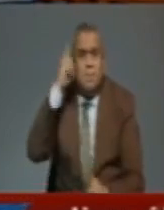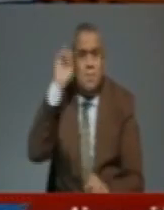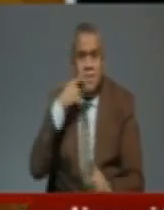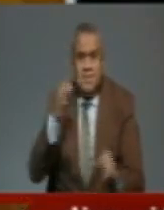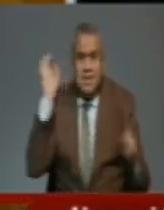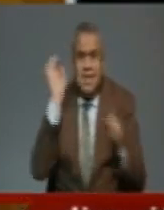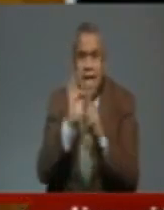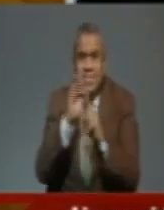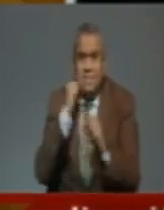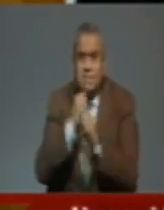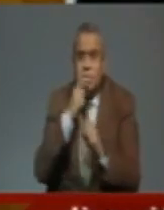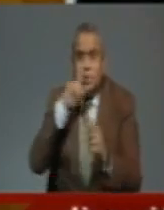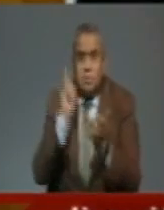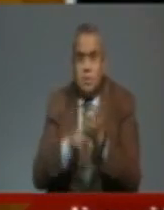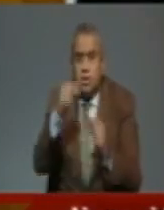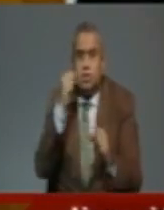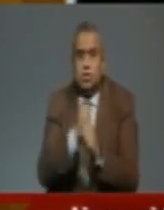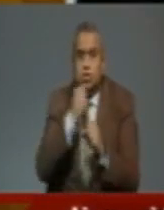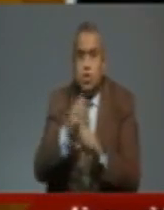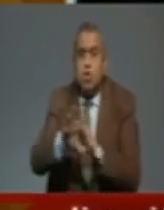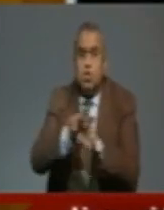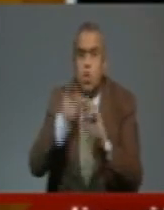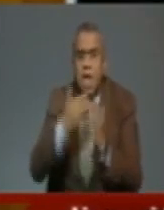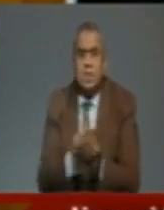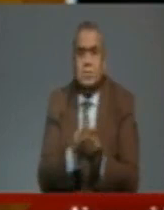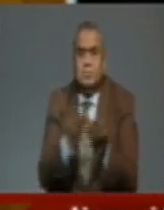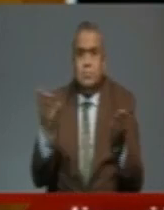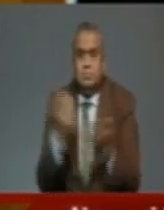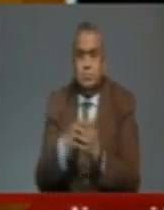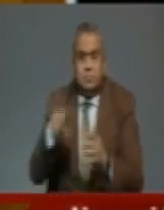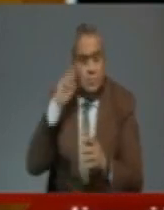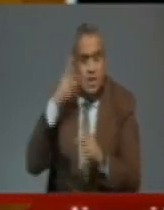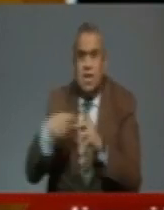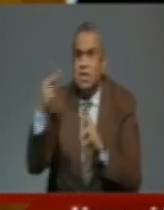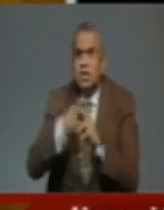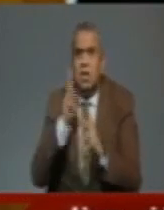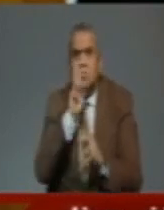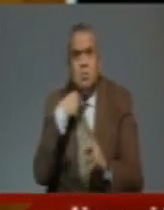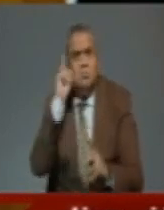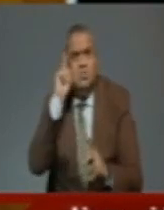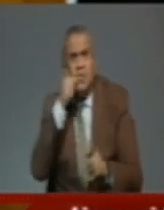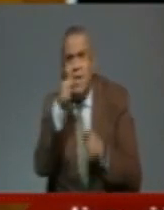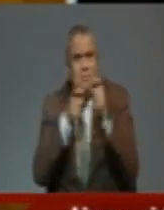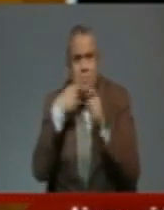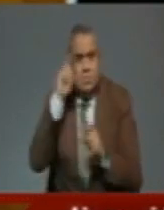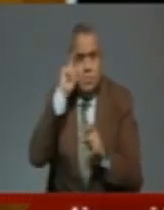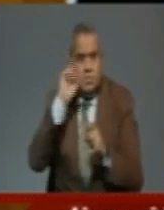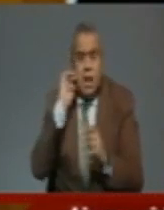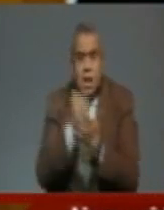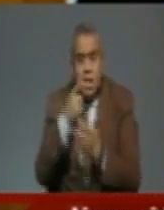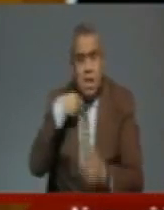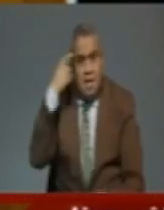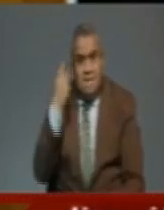ايه، لكن نوريهم ان الرؤيه عشان تتحقق ورا بينها مش بس افكار ولا